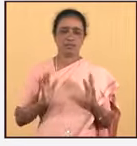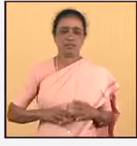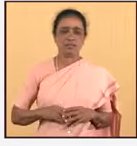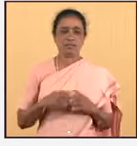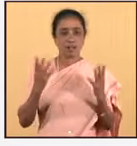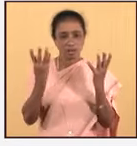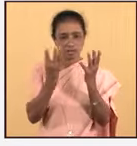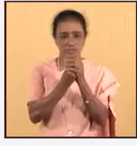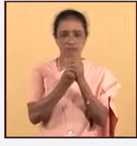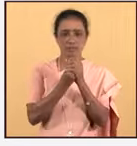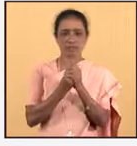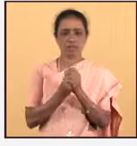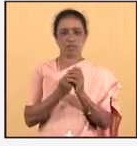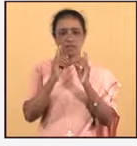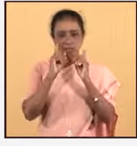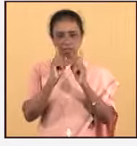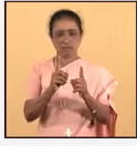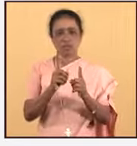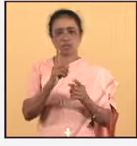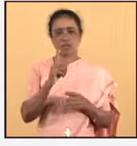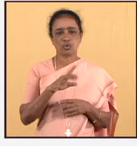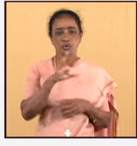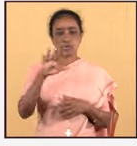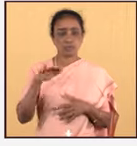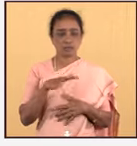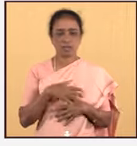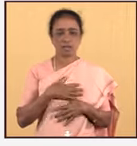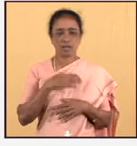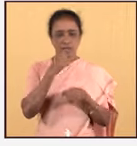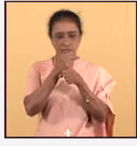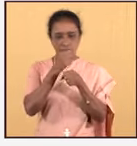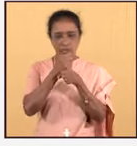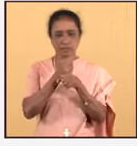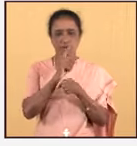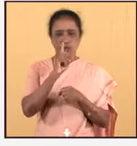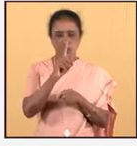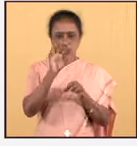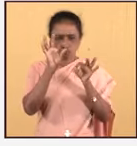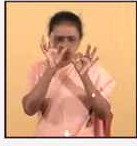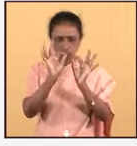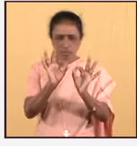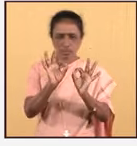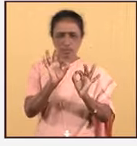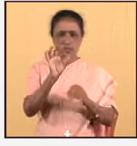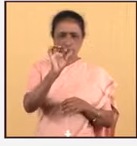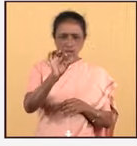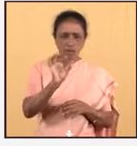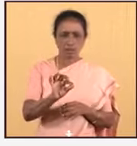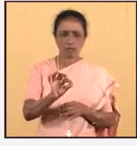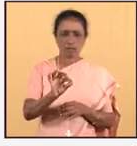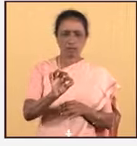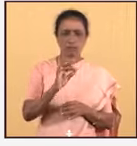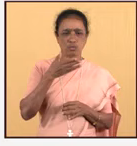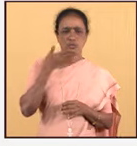தனி சமயமும் இல்லை. அப்போ என்ன செய்யணும், எந்த ஒரு சமயத்தையும் அரசாங்கம் ஏற்படுத்தலை, ஒரு குறிப்பிட்ட